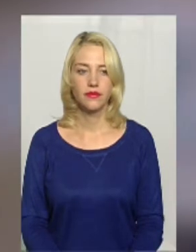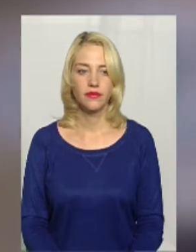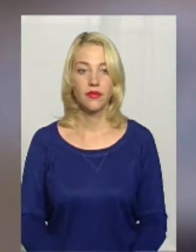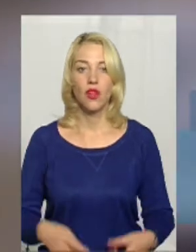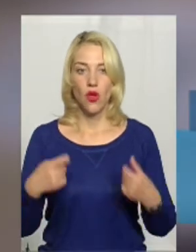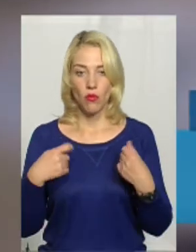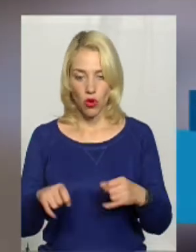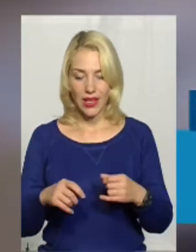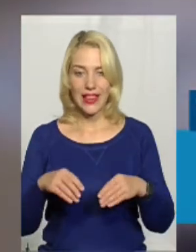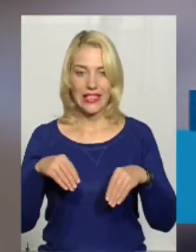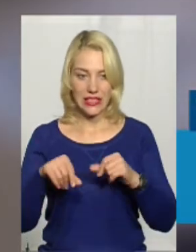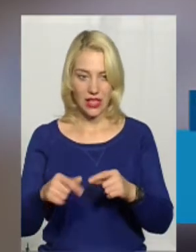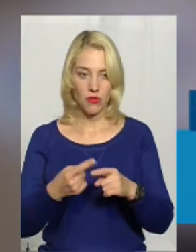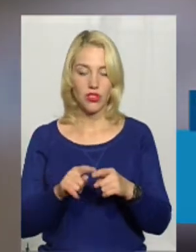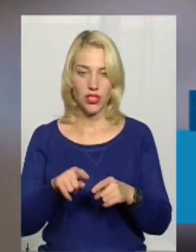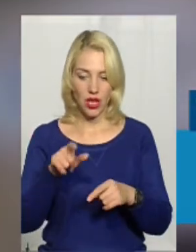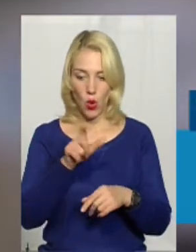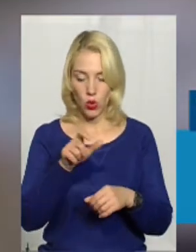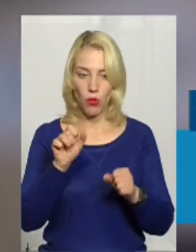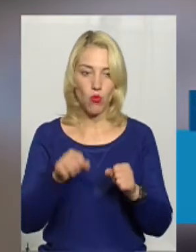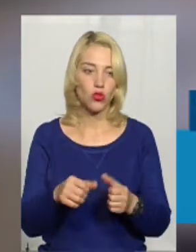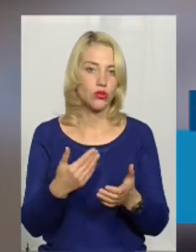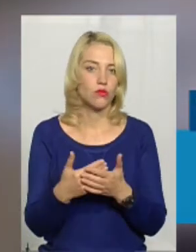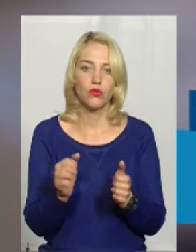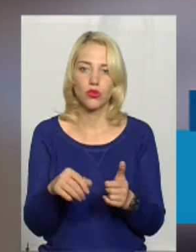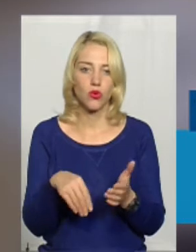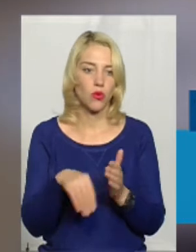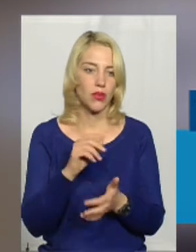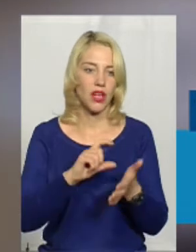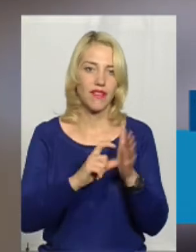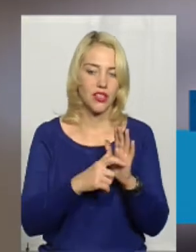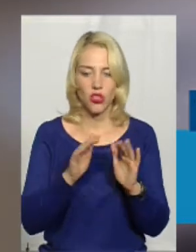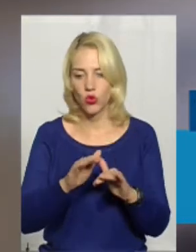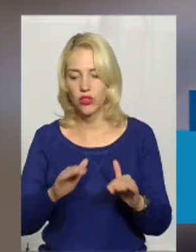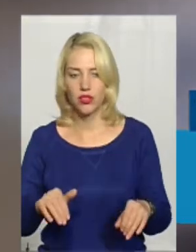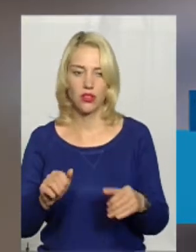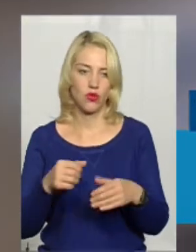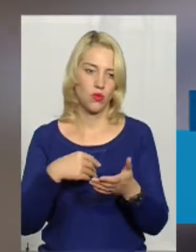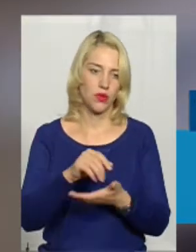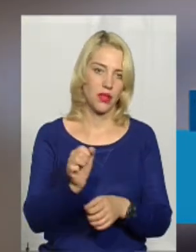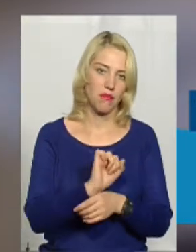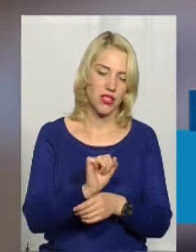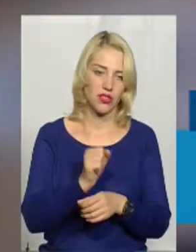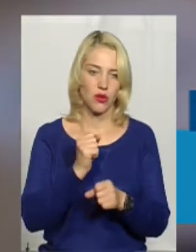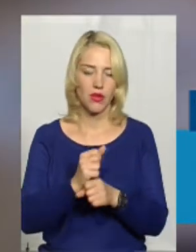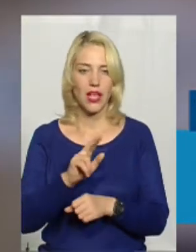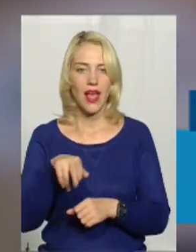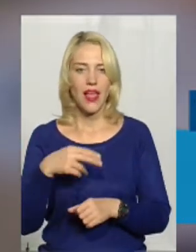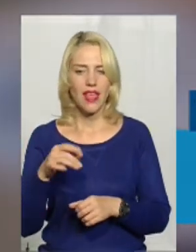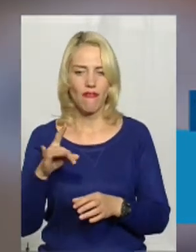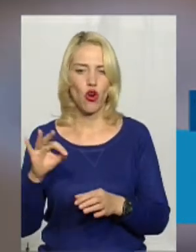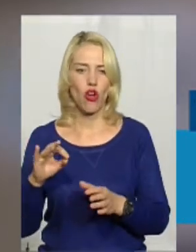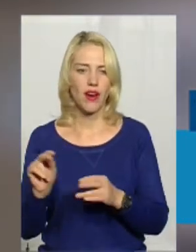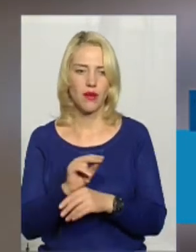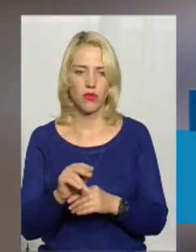Продати землю, це ті люди можуть, ну, можливо, купляти квартиру дітям, купляти машину, робити євроремонти, борони Боже,